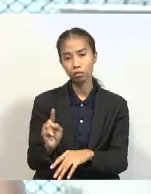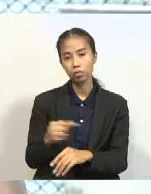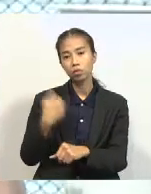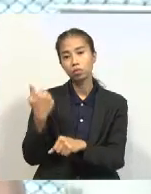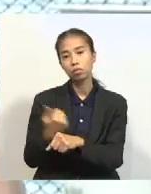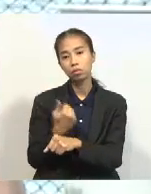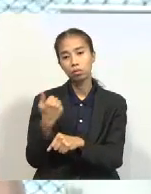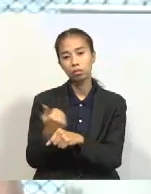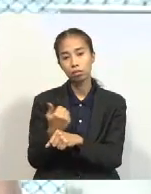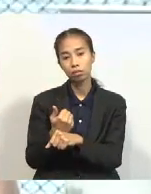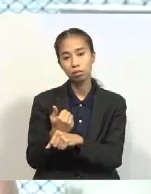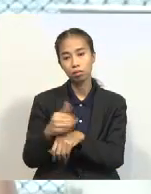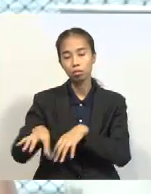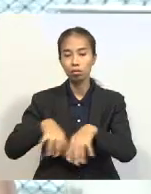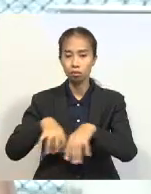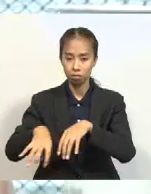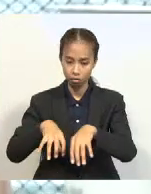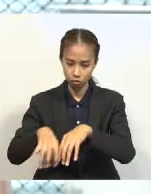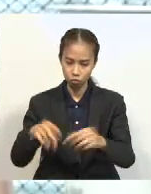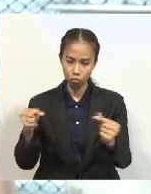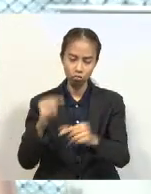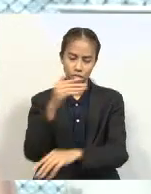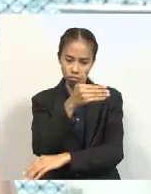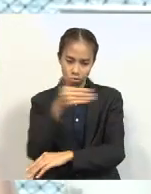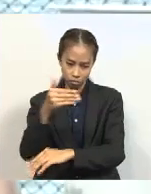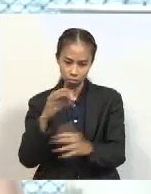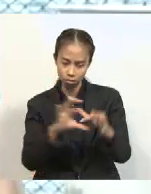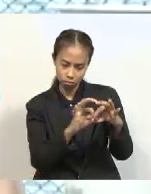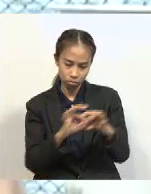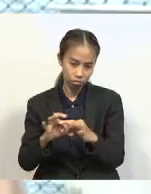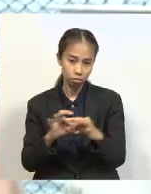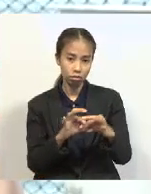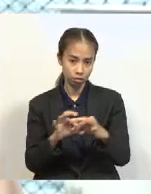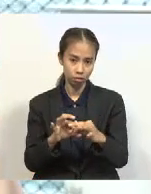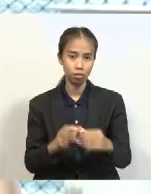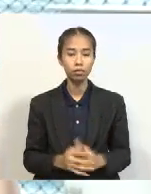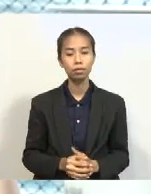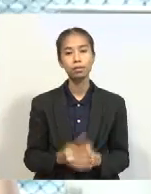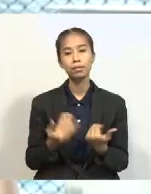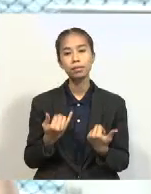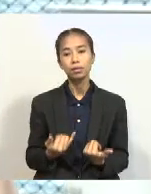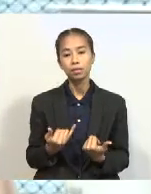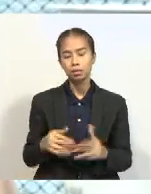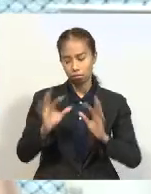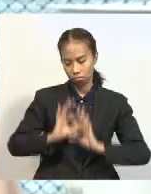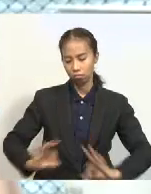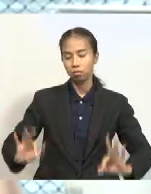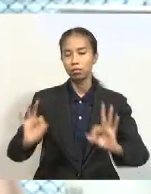กการบริหารสถานการณ์วิกฤตระดับชาตินะครับซึ่งสภาความมั่นคงแห่งชาตินะครับได้ให้ความสำคัญแ